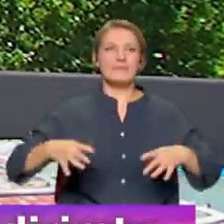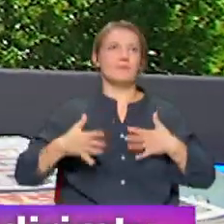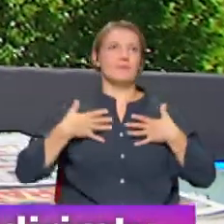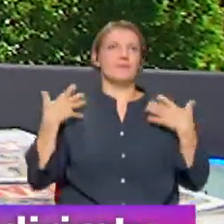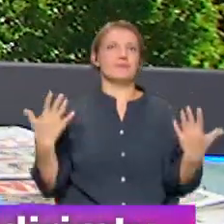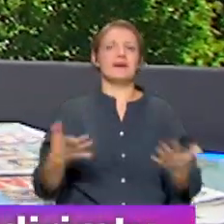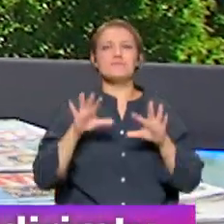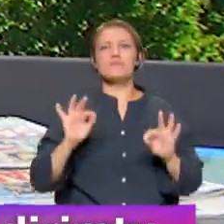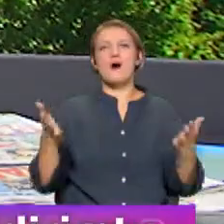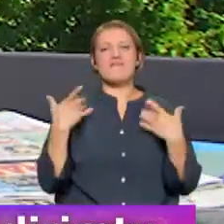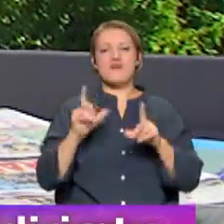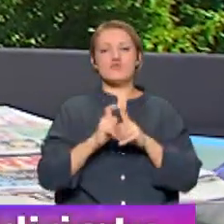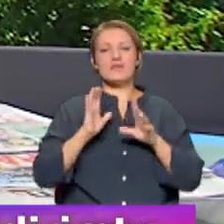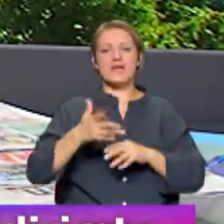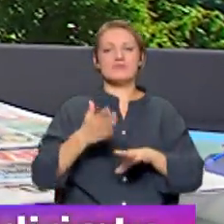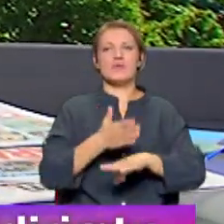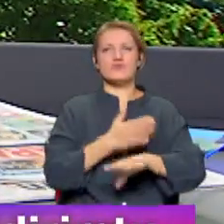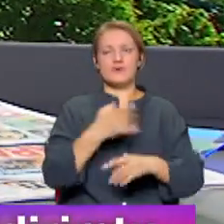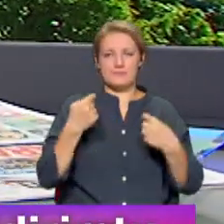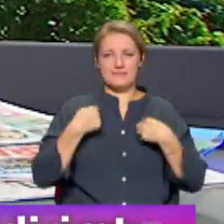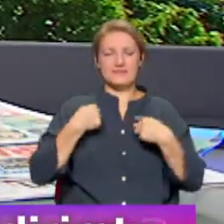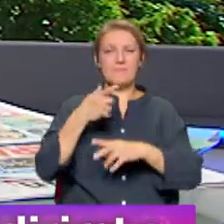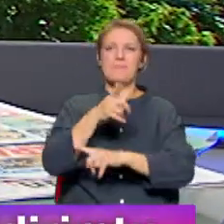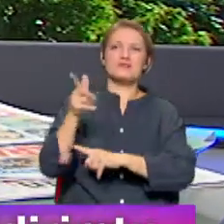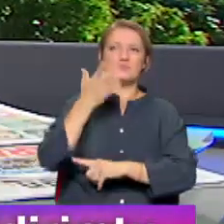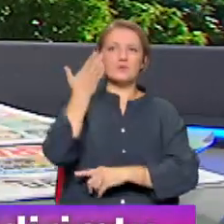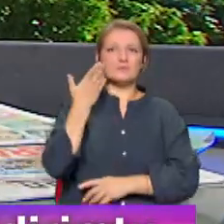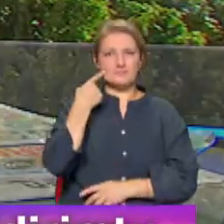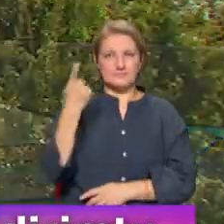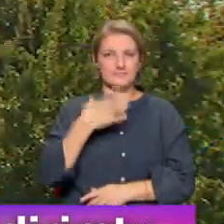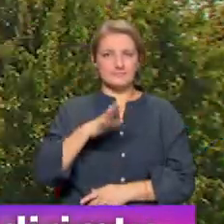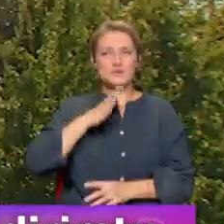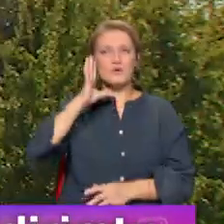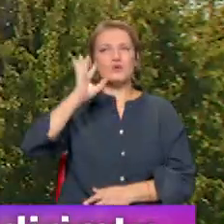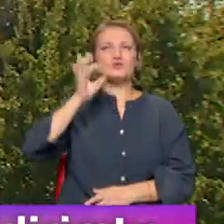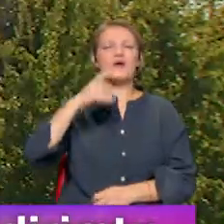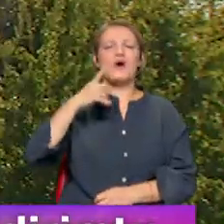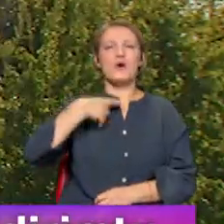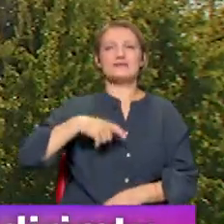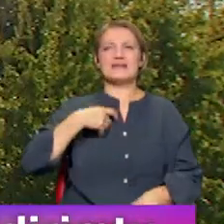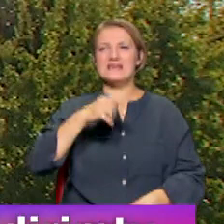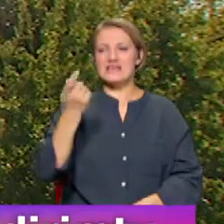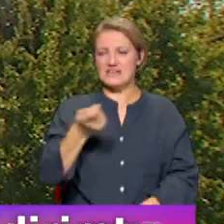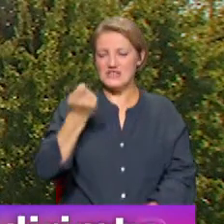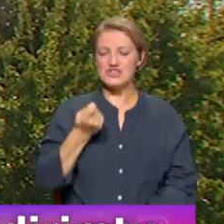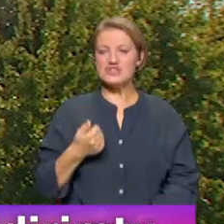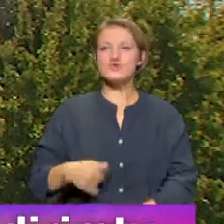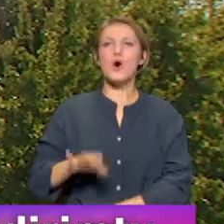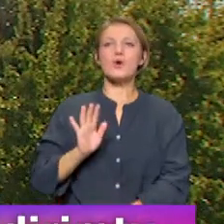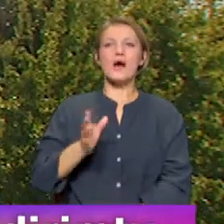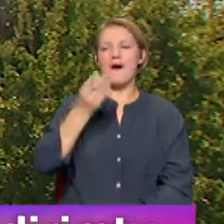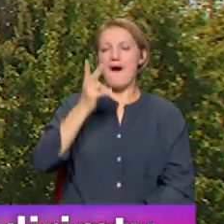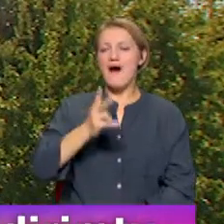bunalttı bu Hava durumuna geçmeden önce ben bizim manzaramızı göstermek istiyorum çünkü uzman Özellikle de işiniz yoksa